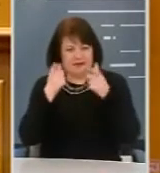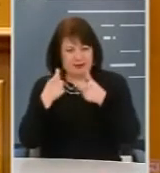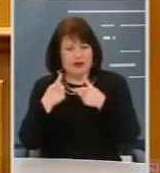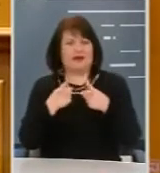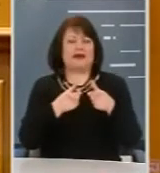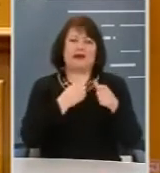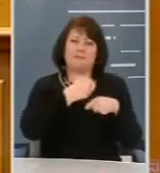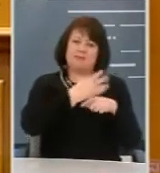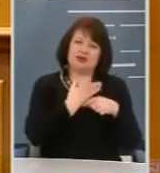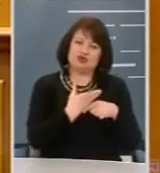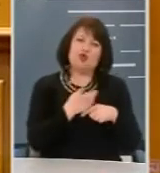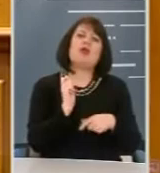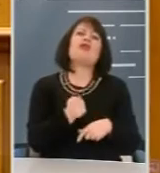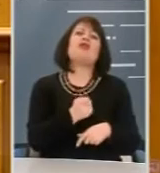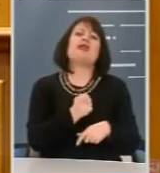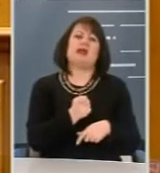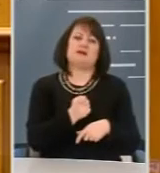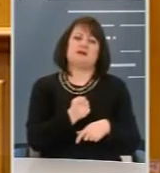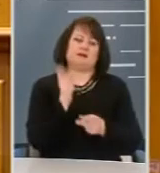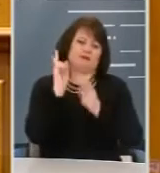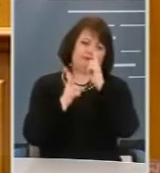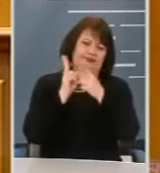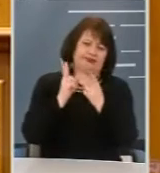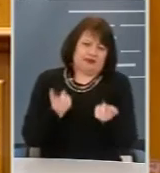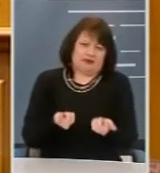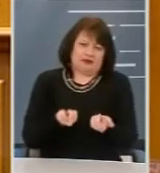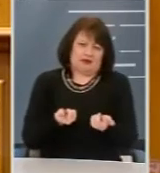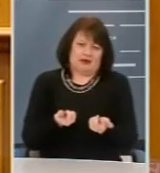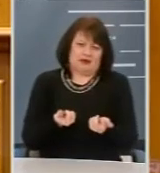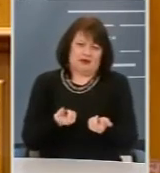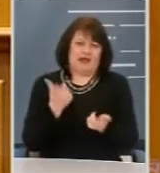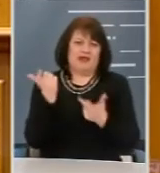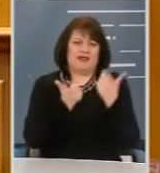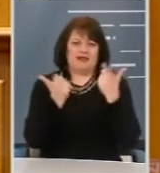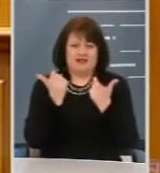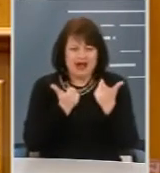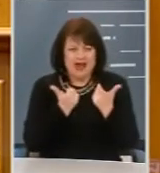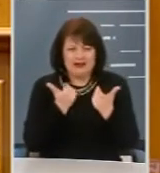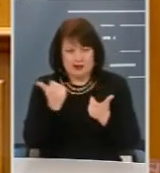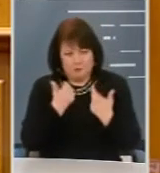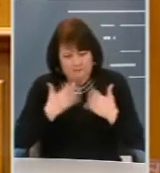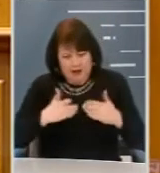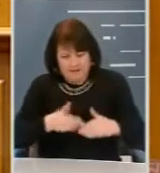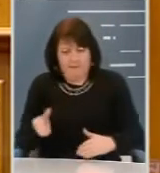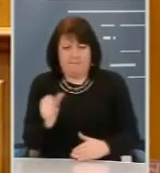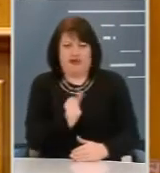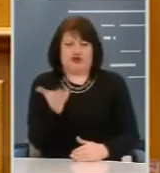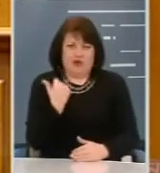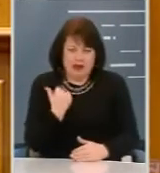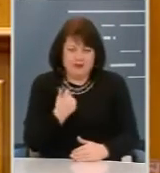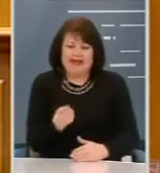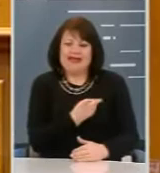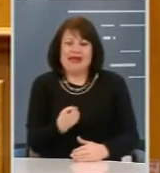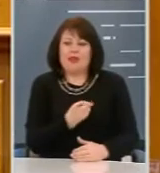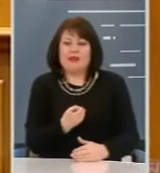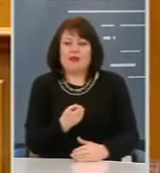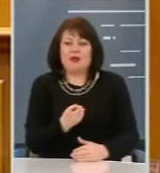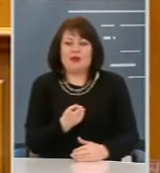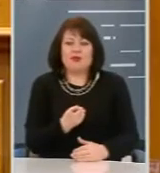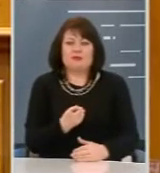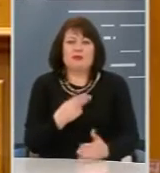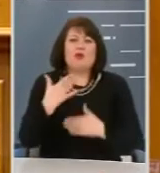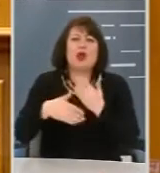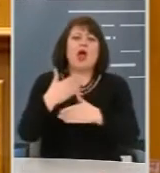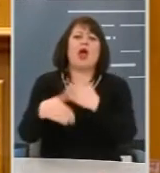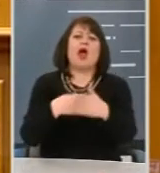Δημοκρατίας και του ΠΑΣΟΚ που έχουν καταγγελθεί. Δάνεια δανεικά και αγύριστα που τα δύο κόμματα εξουσίας για